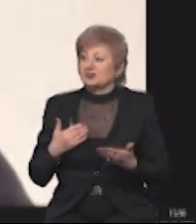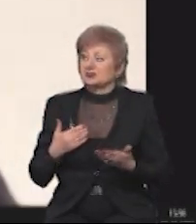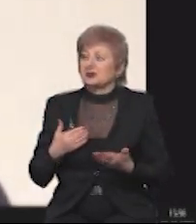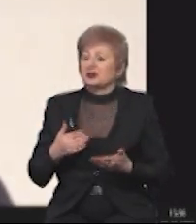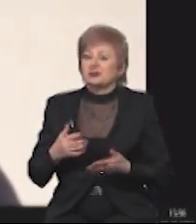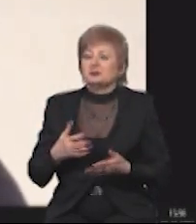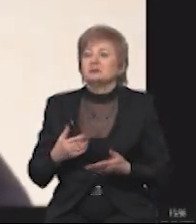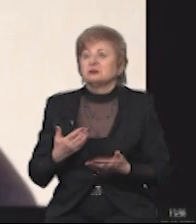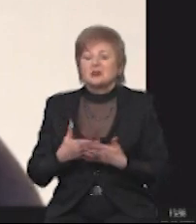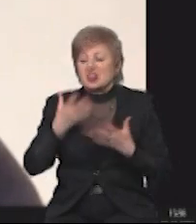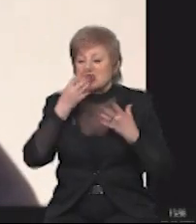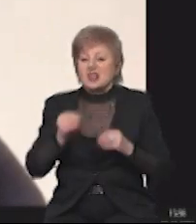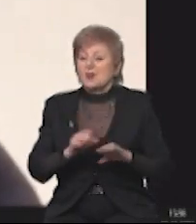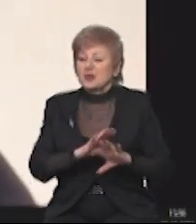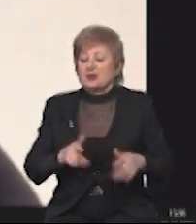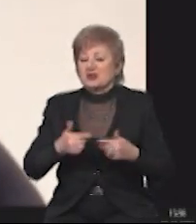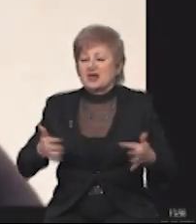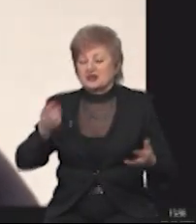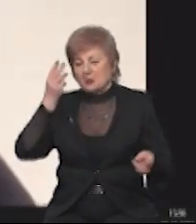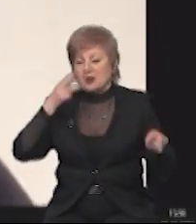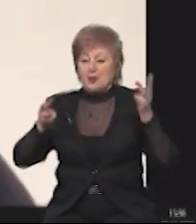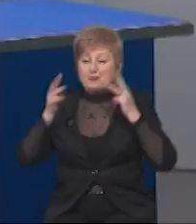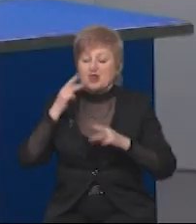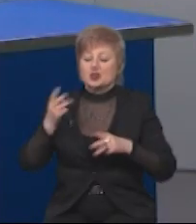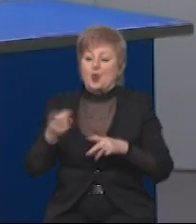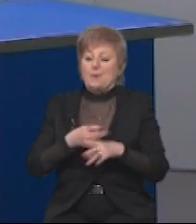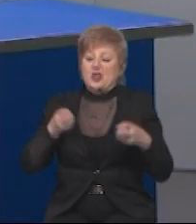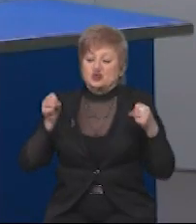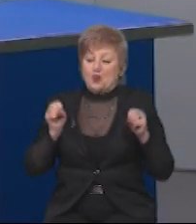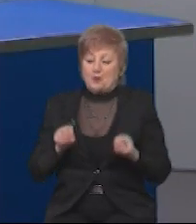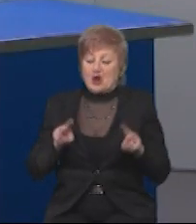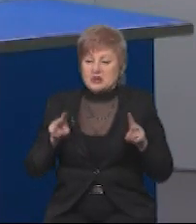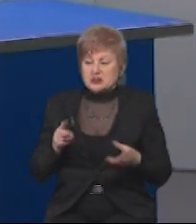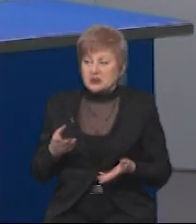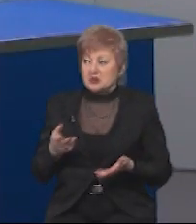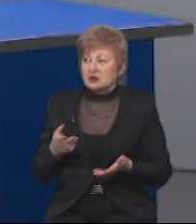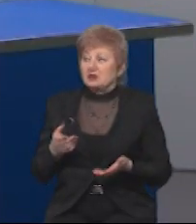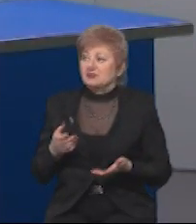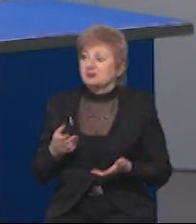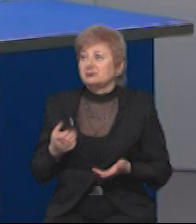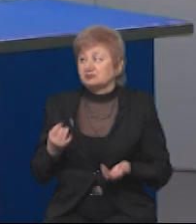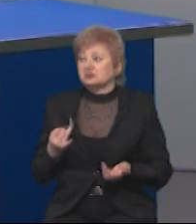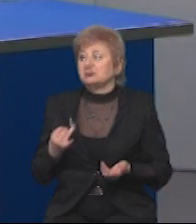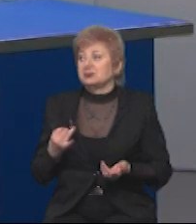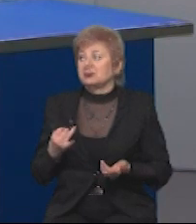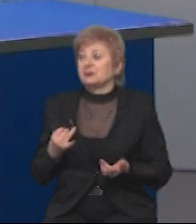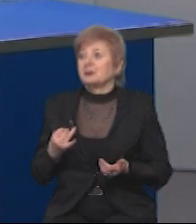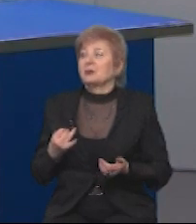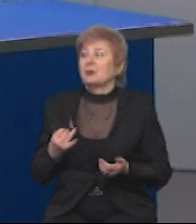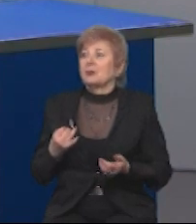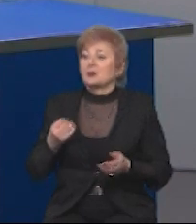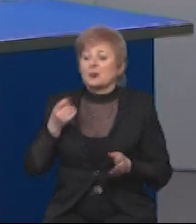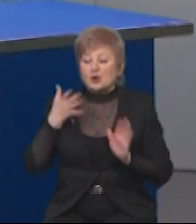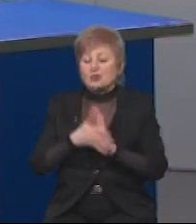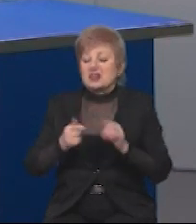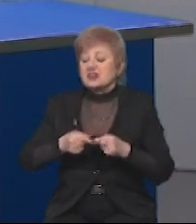не пренебрегают никакими методами обезопаситься от этого всего, ну и понятно, придерживаются дистанции друг от